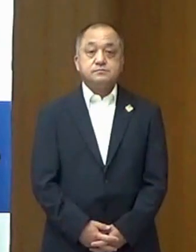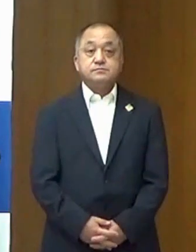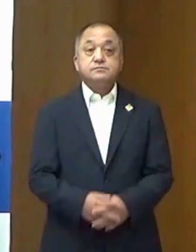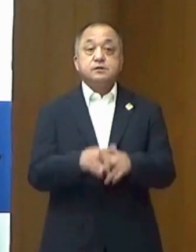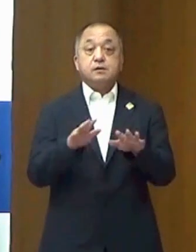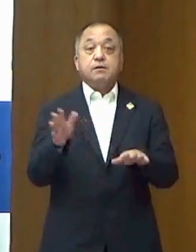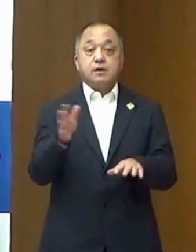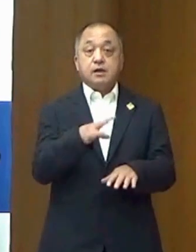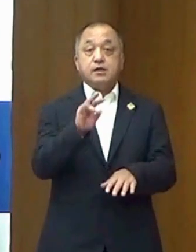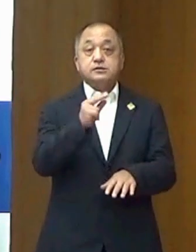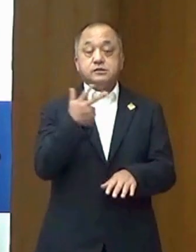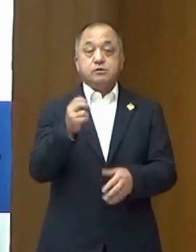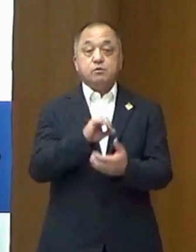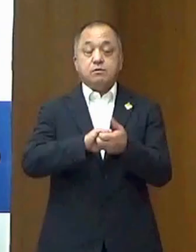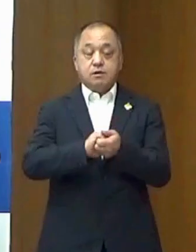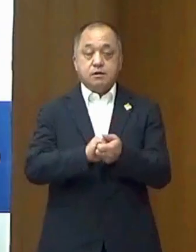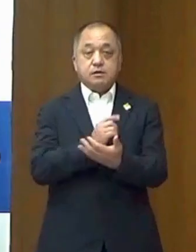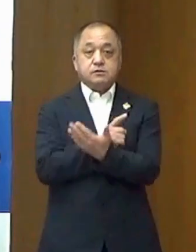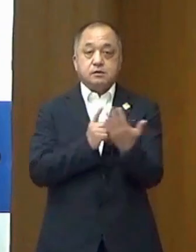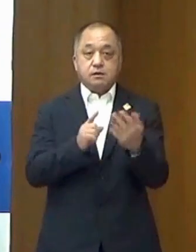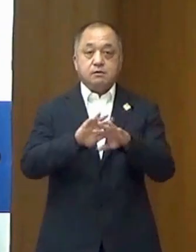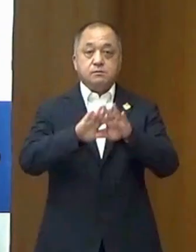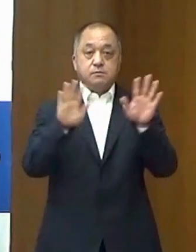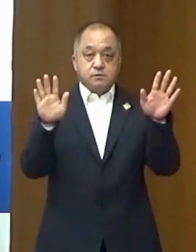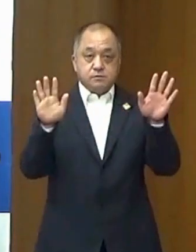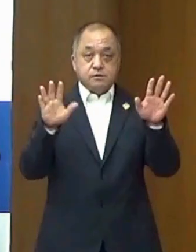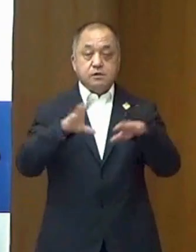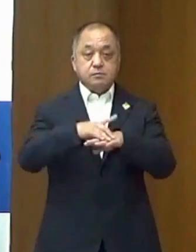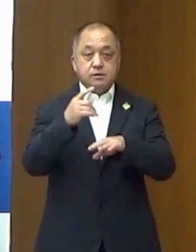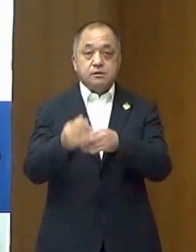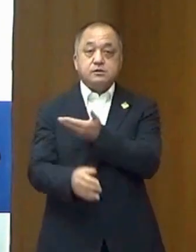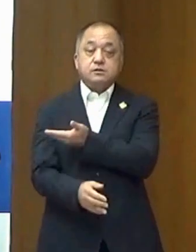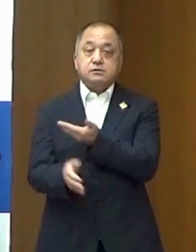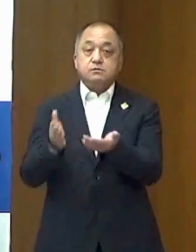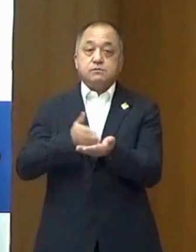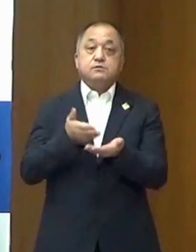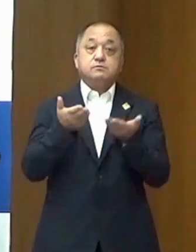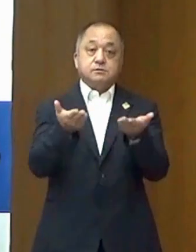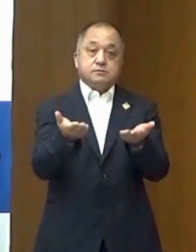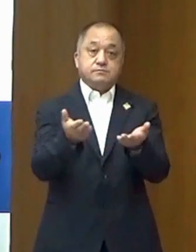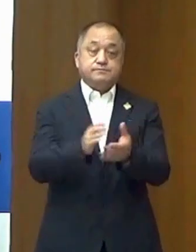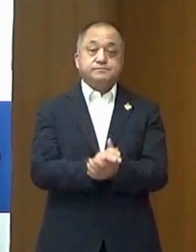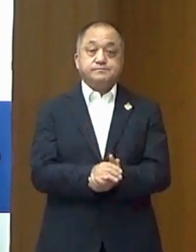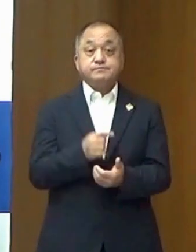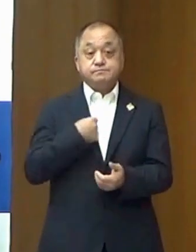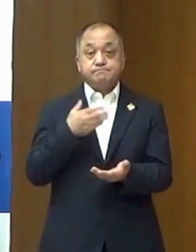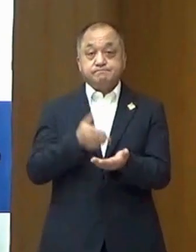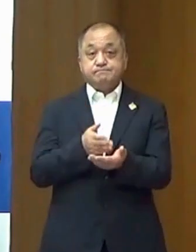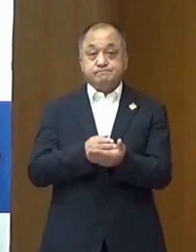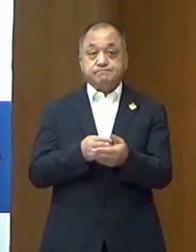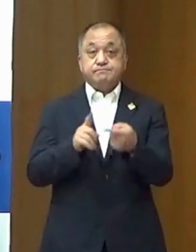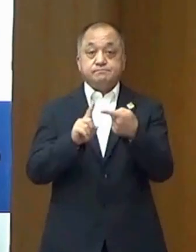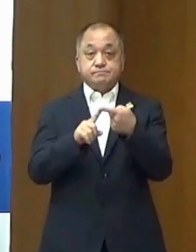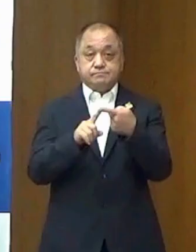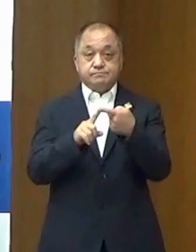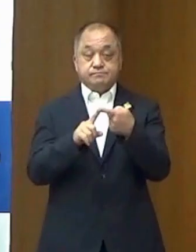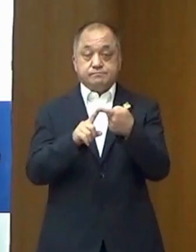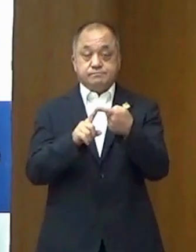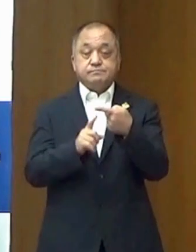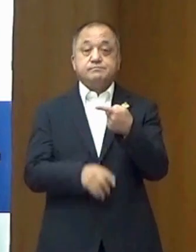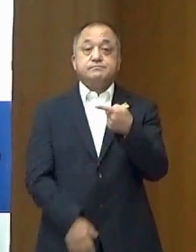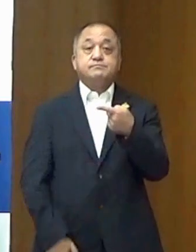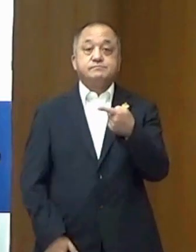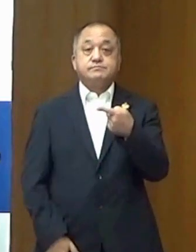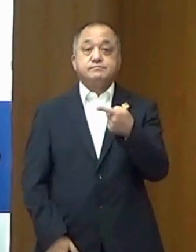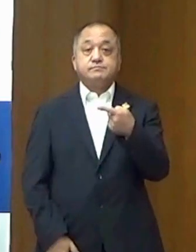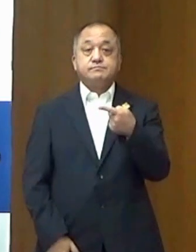それではただいまから知事の定例記者会見を開催いたします。はじめに知事からお話しさせていただきます。 はい、私から1点お話をさせていただきます